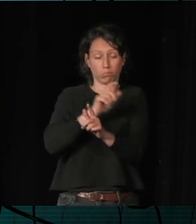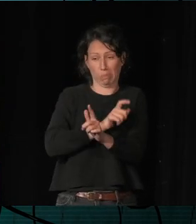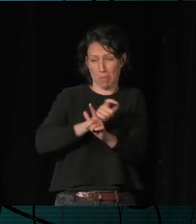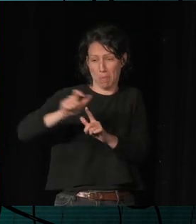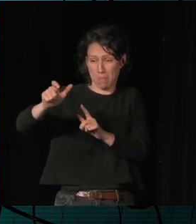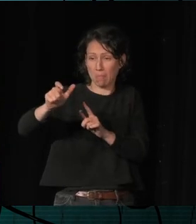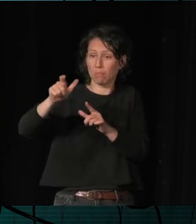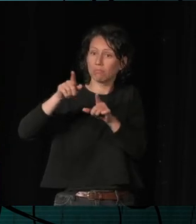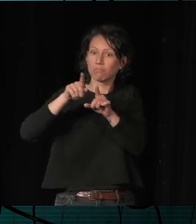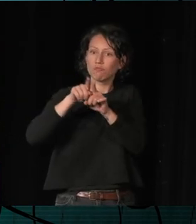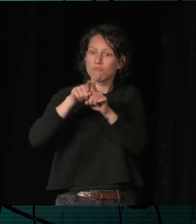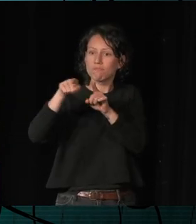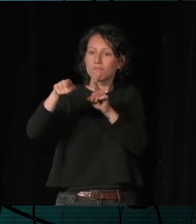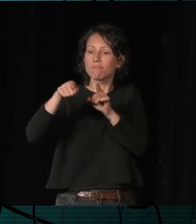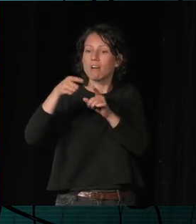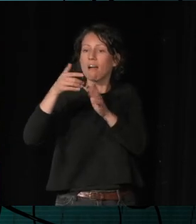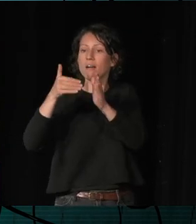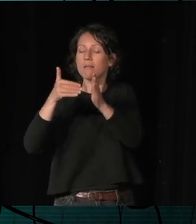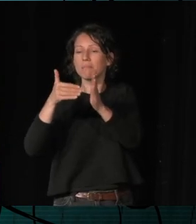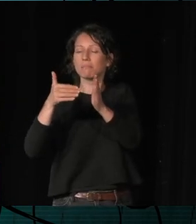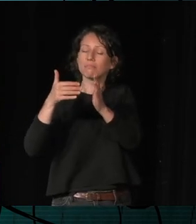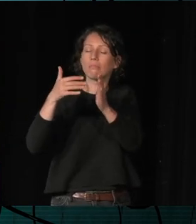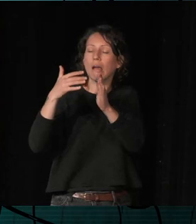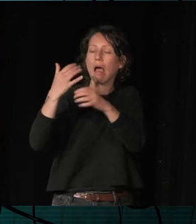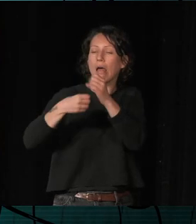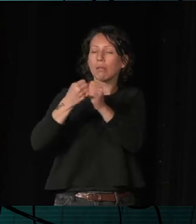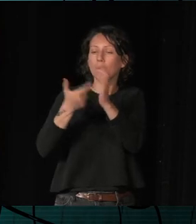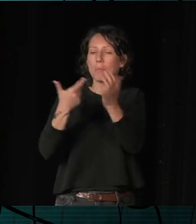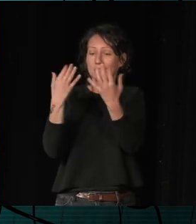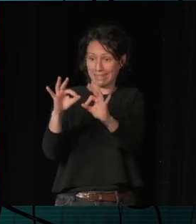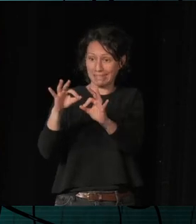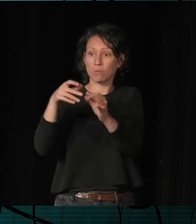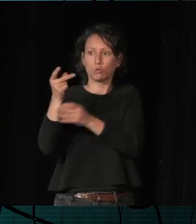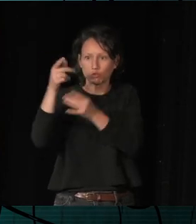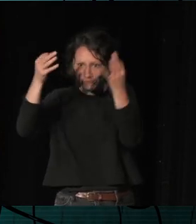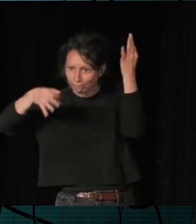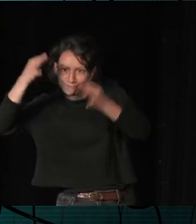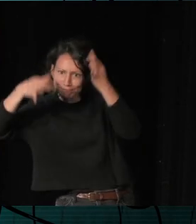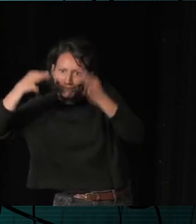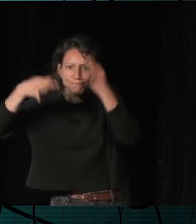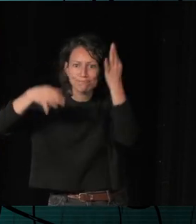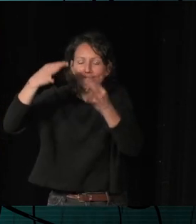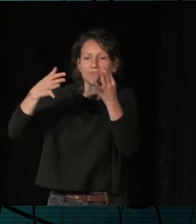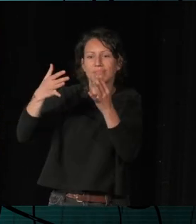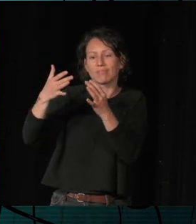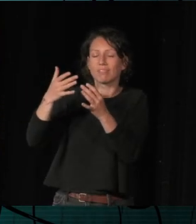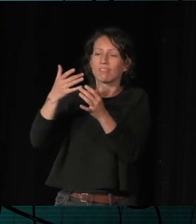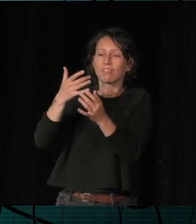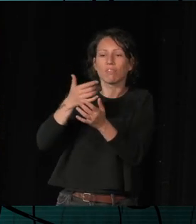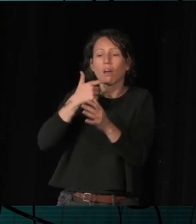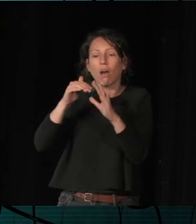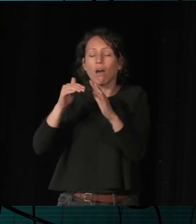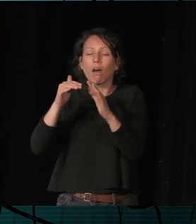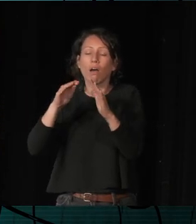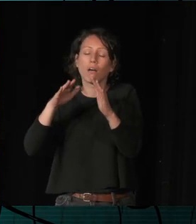la fiction dans le jeu vidéo au cours des années 2010, si on peut dire, avec notamment le développement de l'Apple Arcade, évidemment de